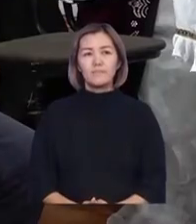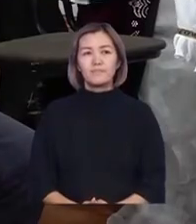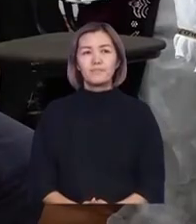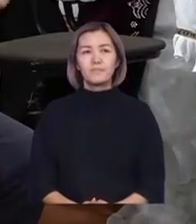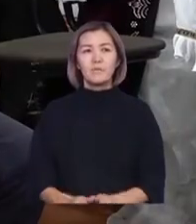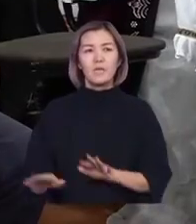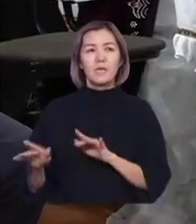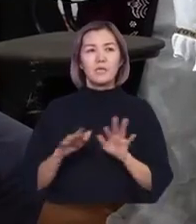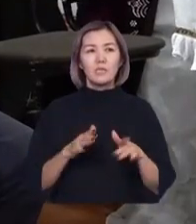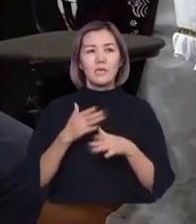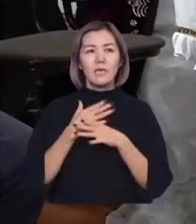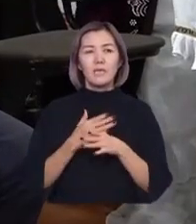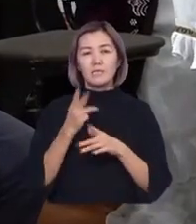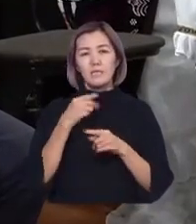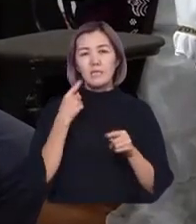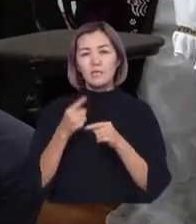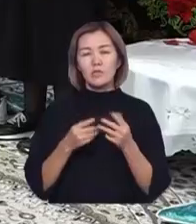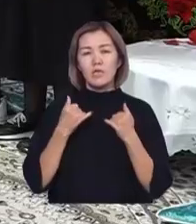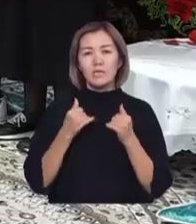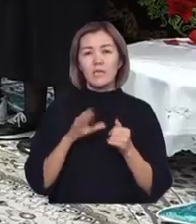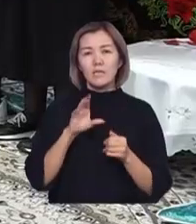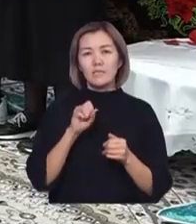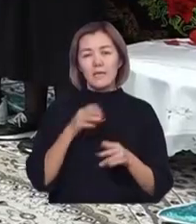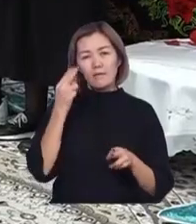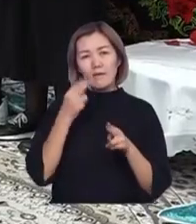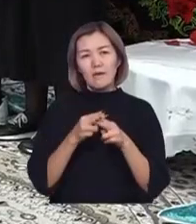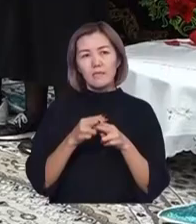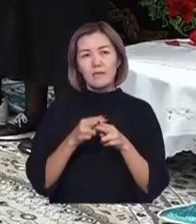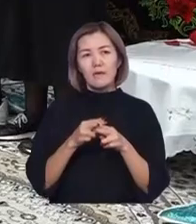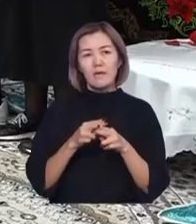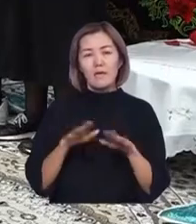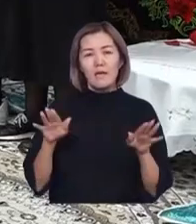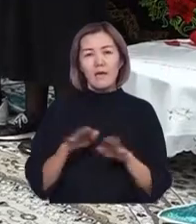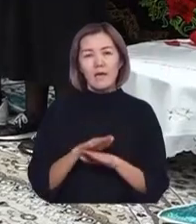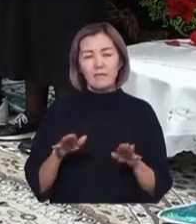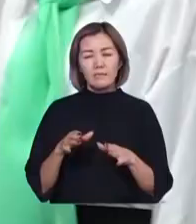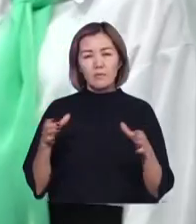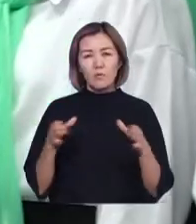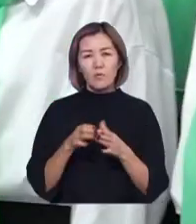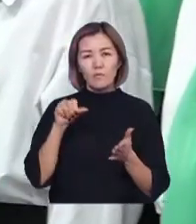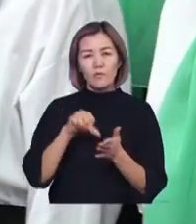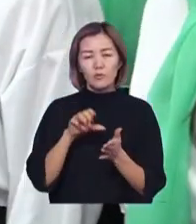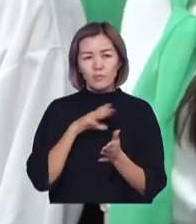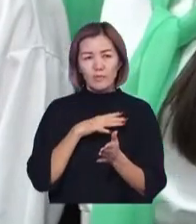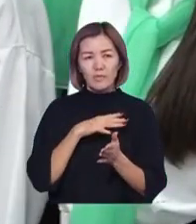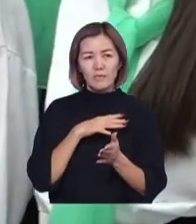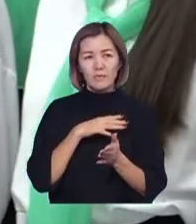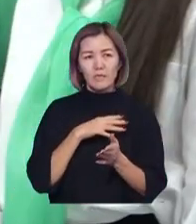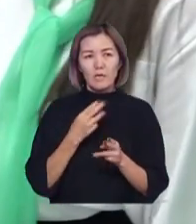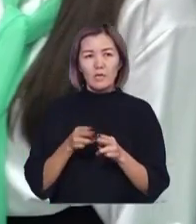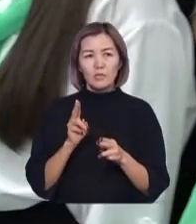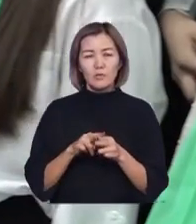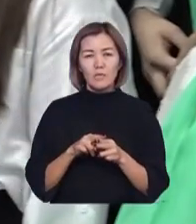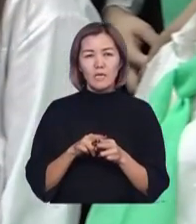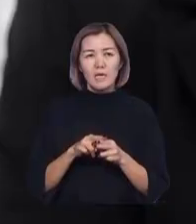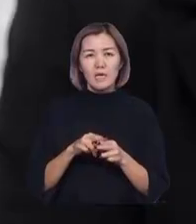Шара аясында оқушылар дәстүрге арналған Сайын аға атты хорды орындады. Әсем ән қонақтарға ұмытылмас әсер сыйлады. Сондай-ақ олар